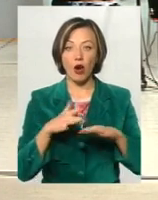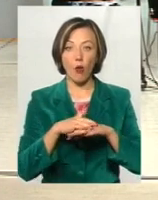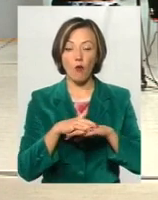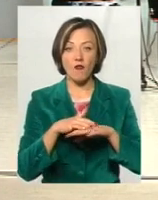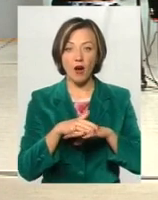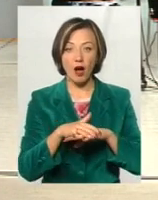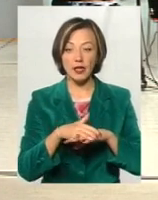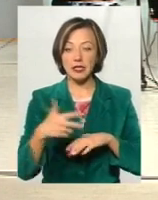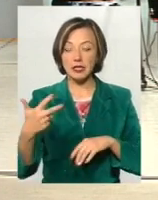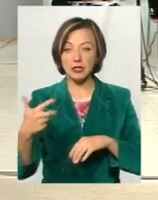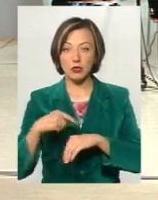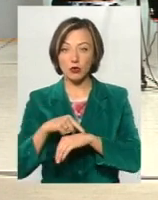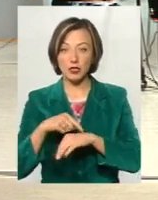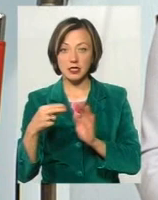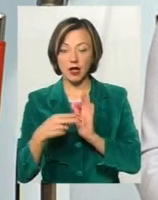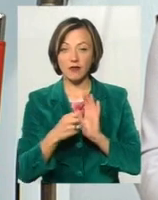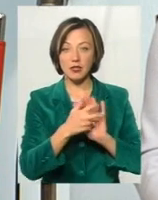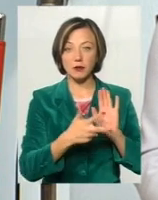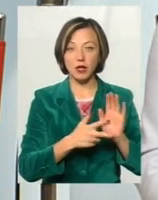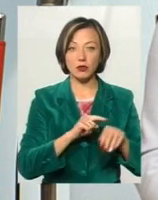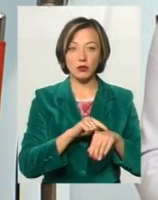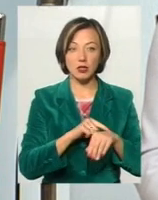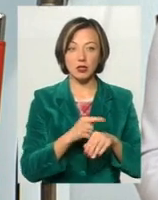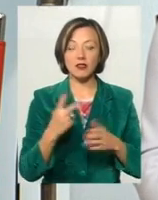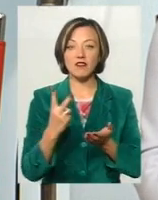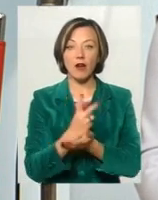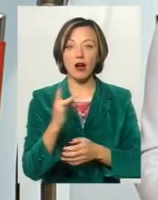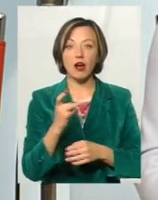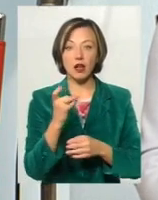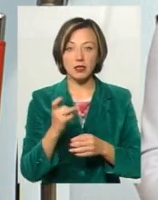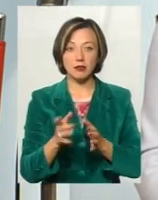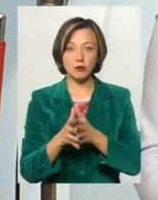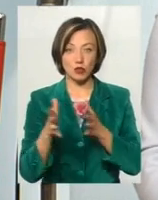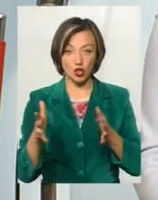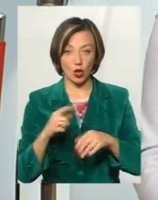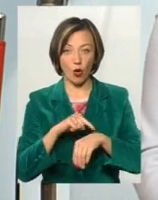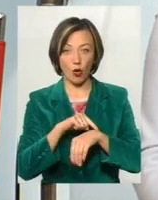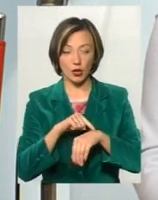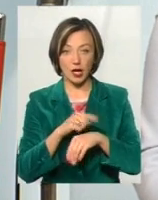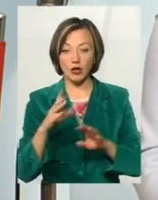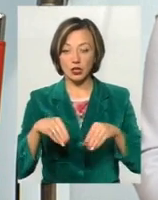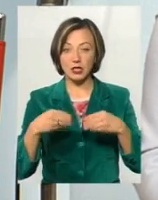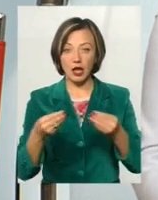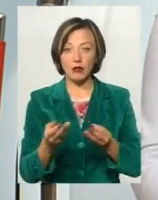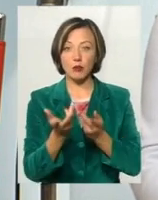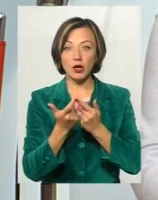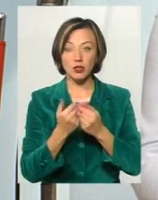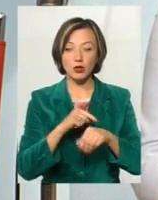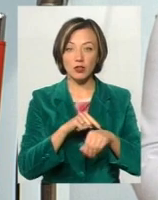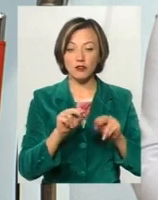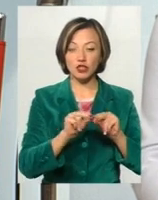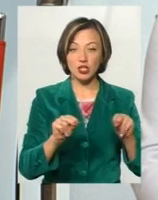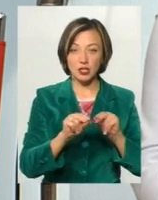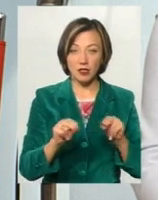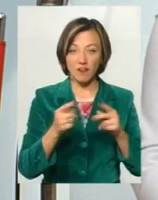Якщо порахувати 30 годин ставку і 18, це майже в два рази більше годин. Якщо дали по кількості годин і вчителю